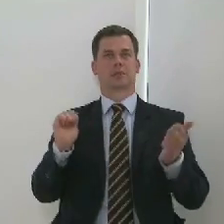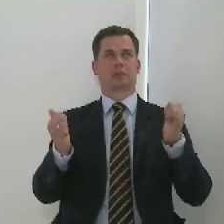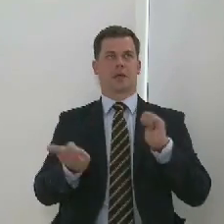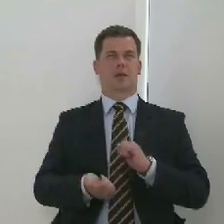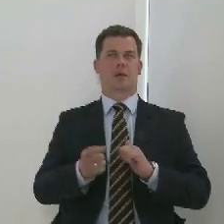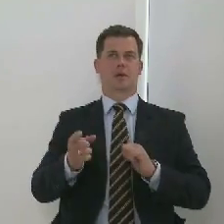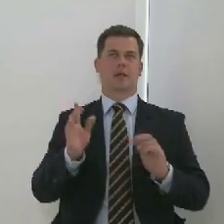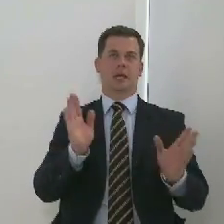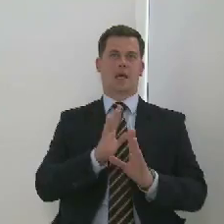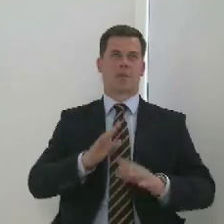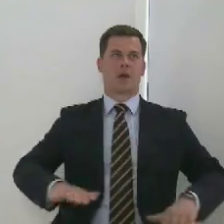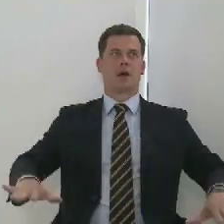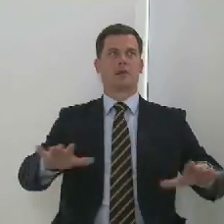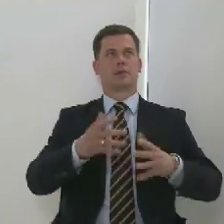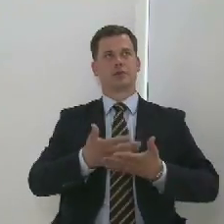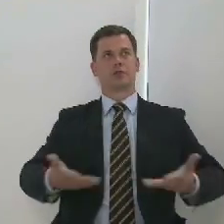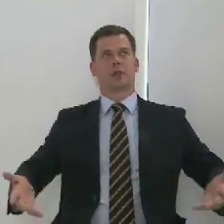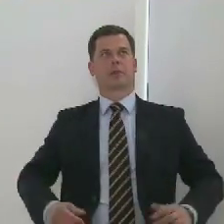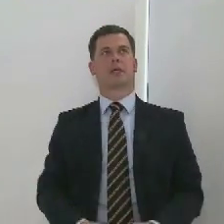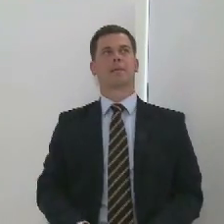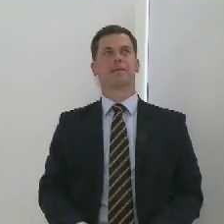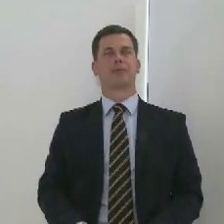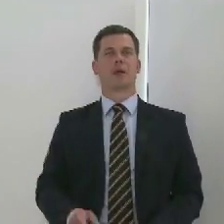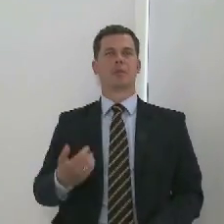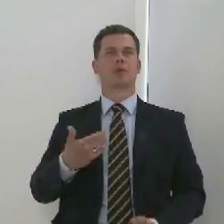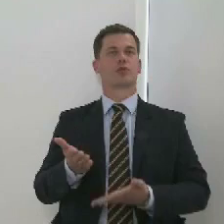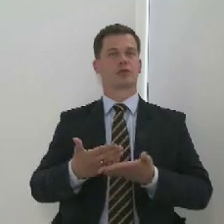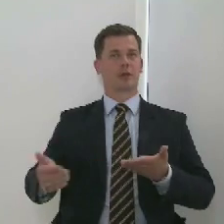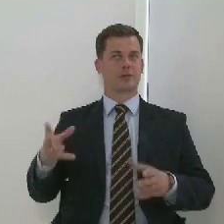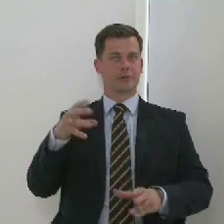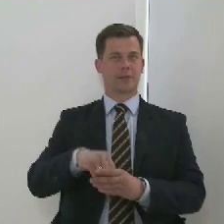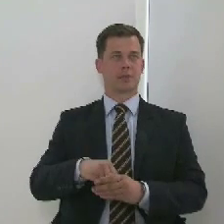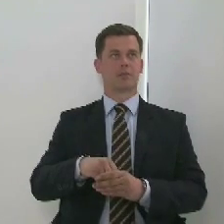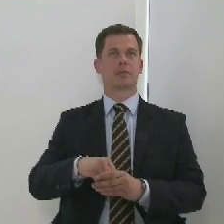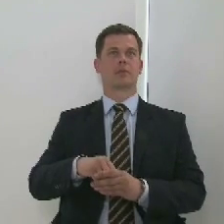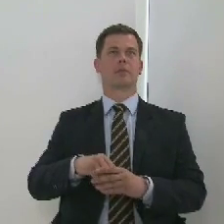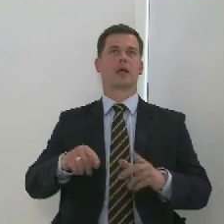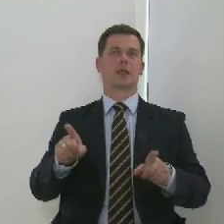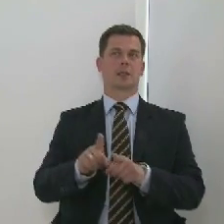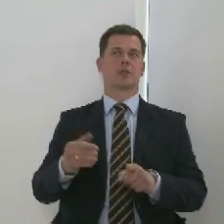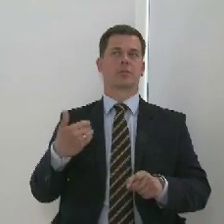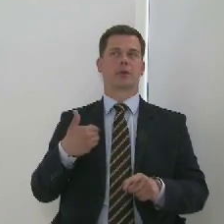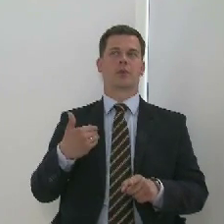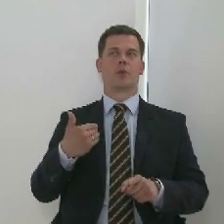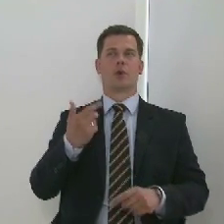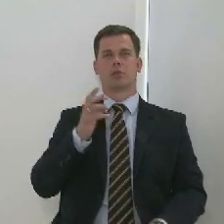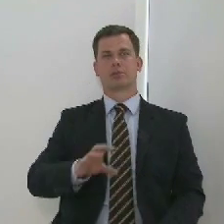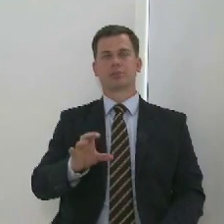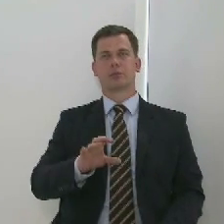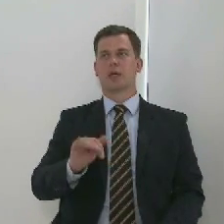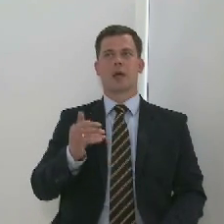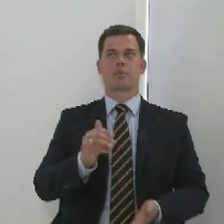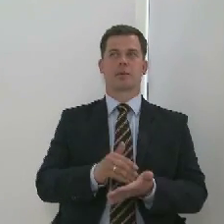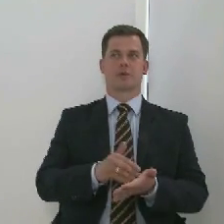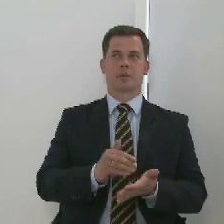się klimatu na Ziemi. Częścią tego programu było także spojrzenie na